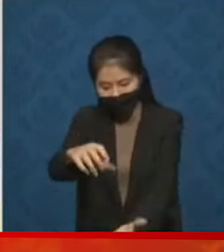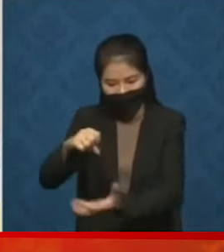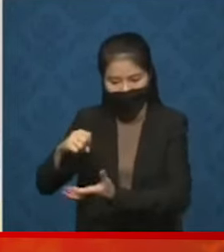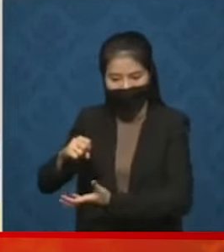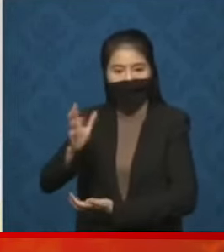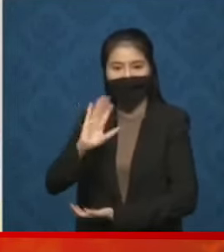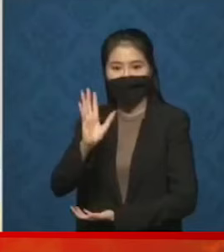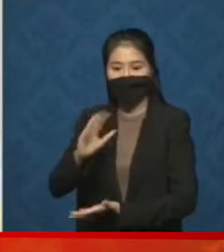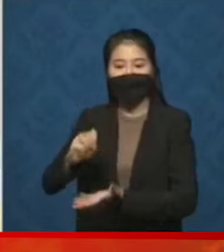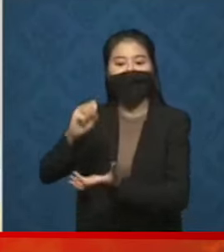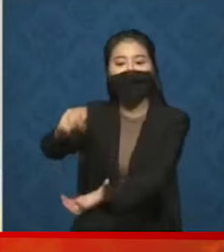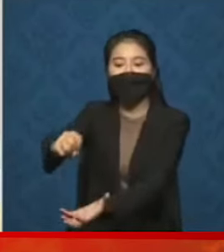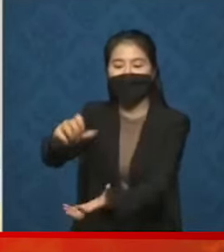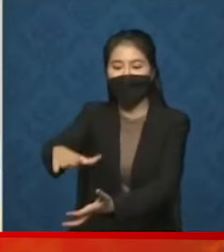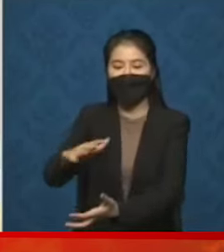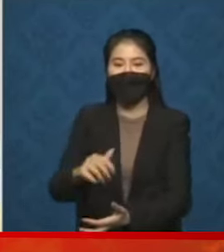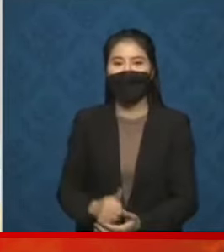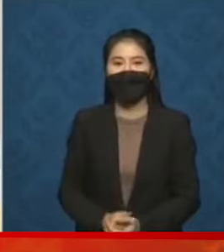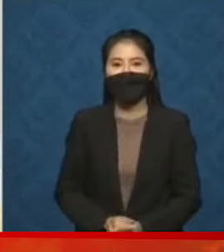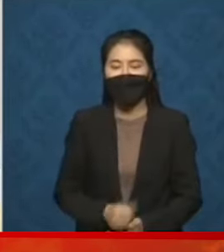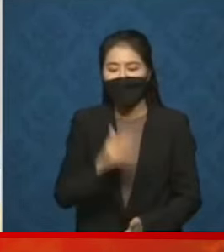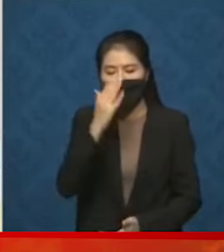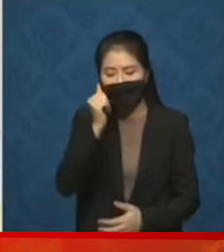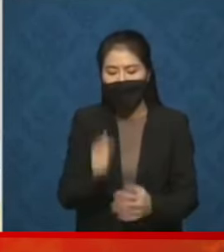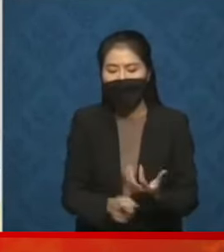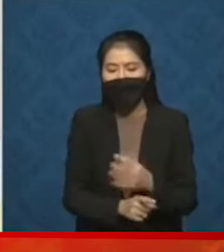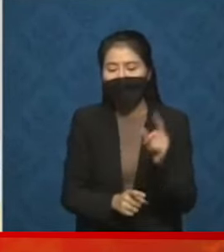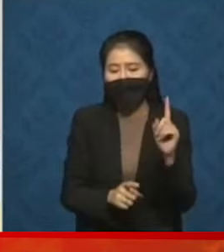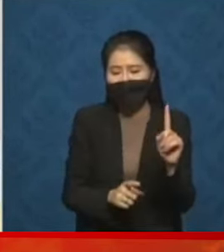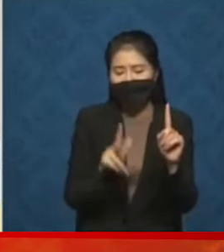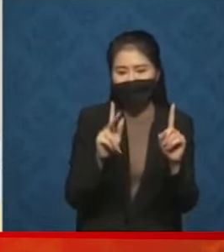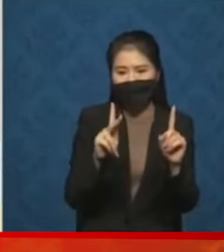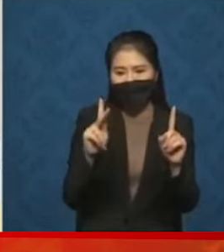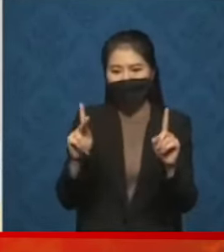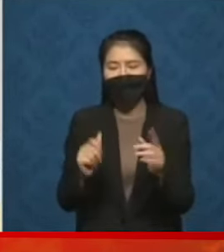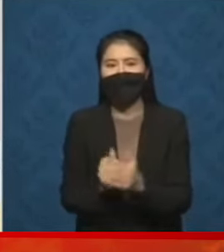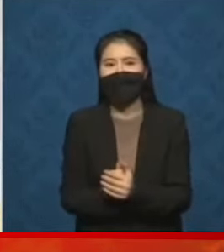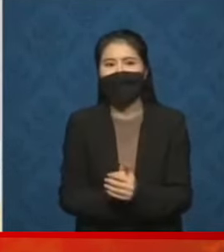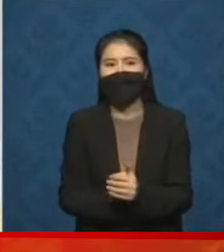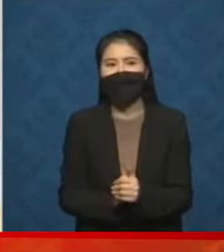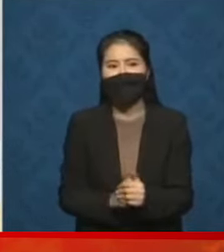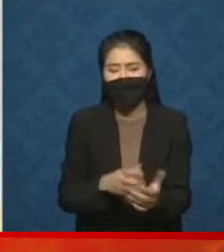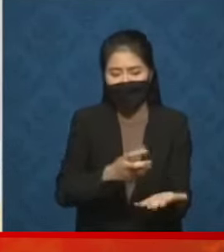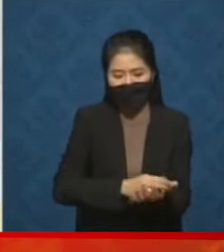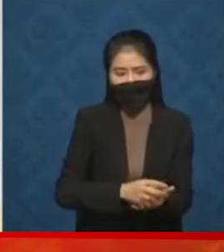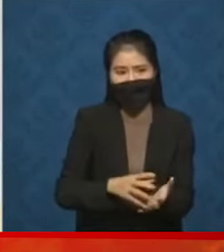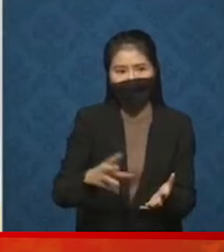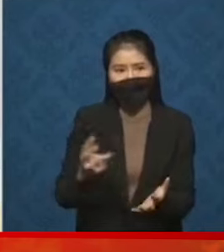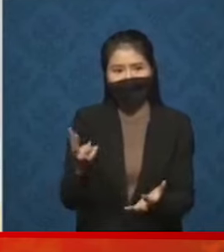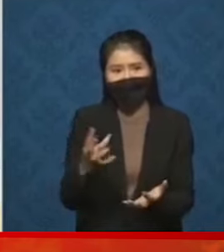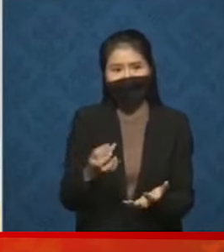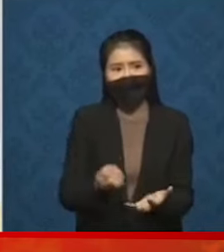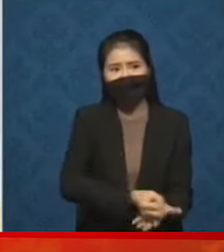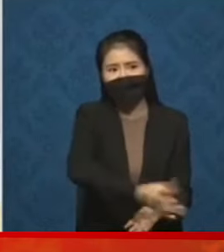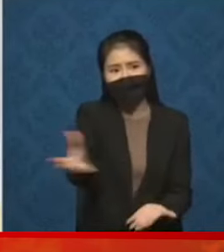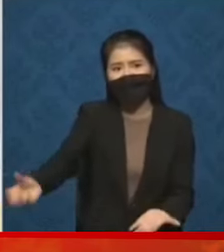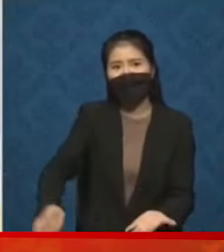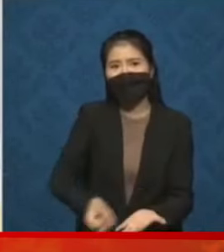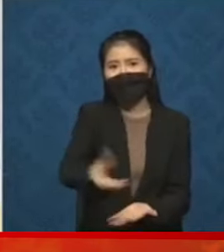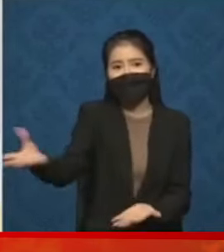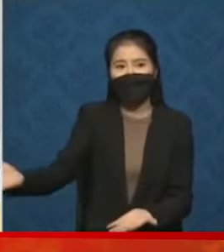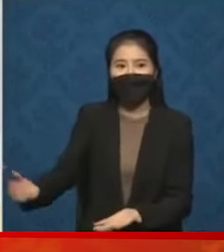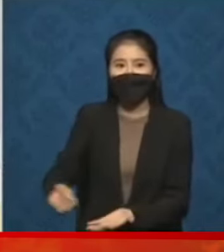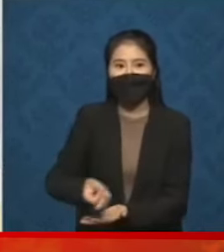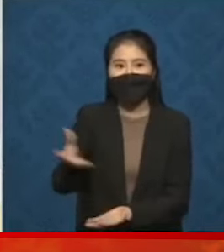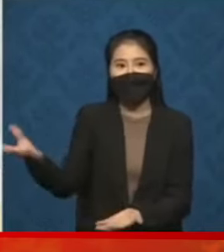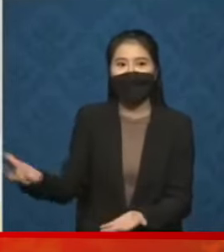โล่น่ 5 บาทเนี่ยไม่ตองเอากับบ้านให้เอาหว่านใสภาให้มนงอกในสภานี้เลยทำปทานครัให้มังอกอยใ